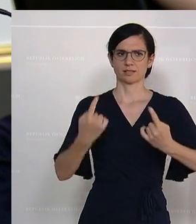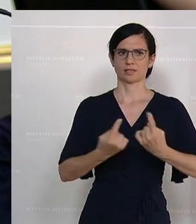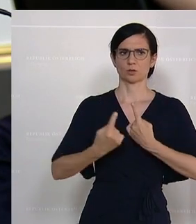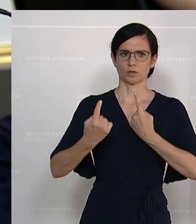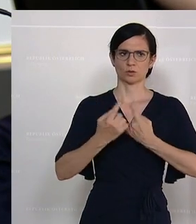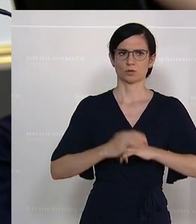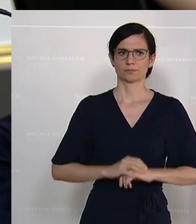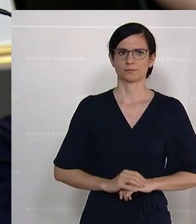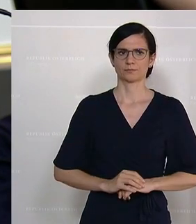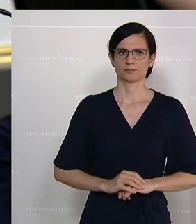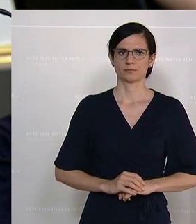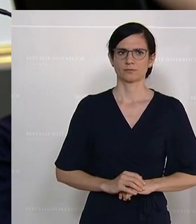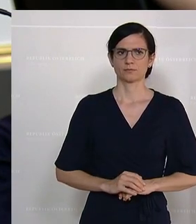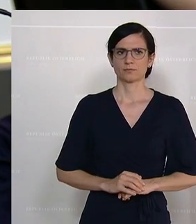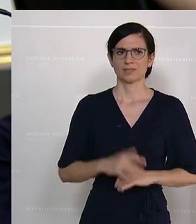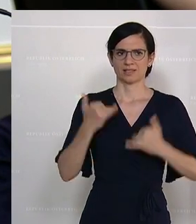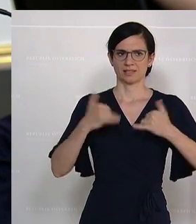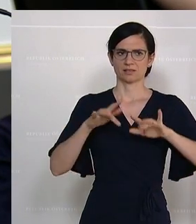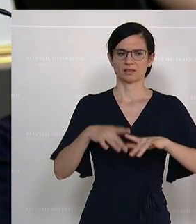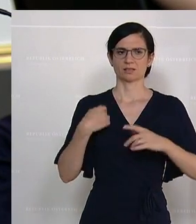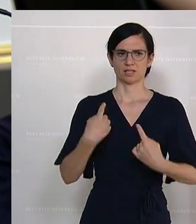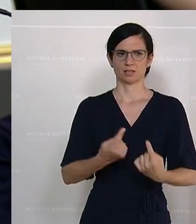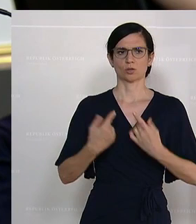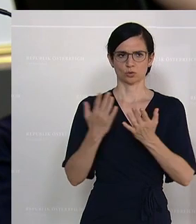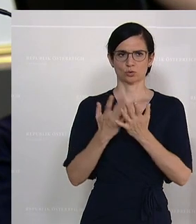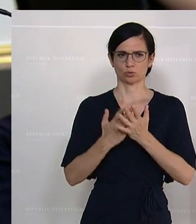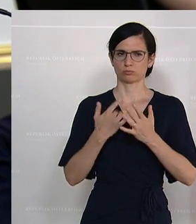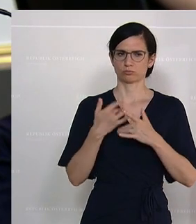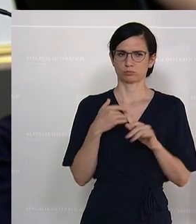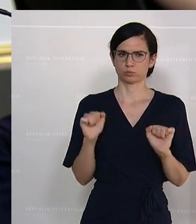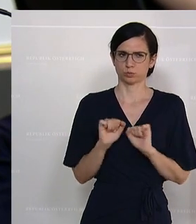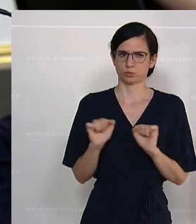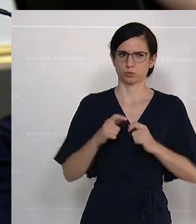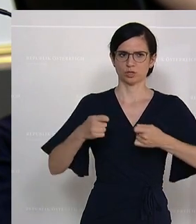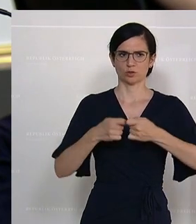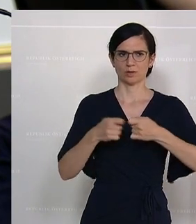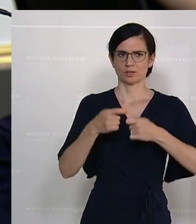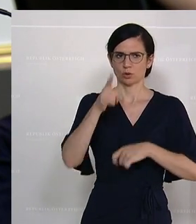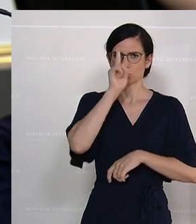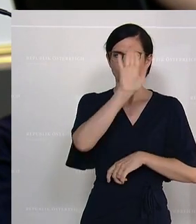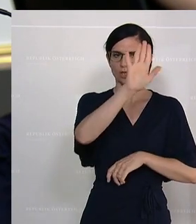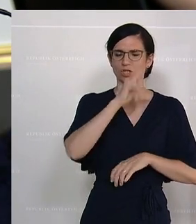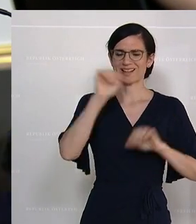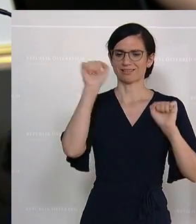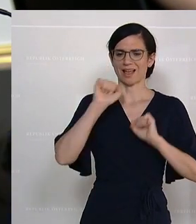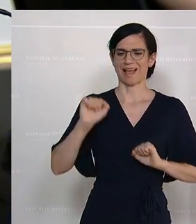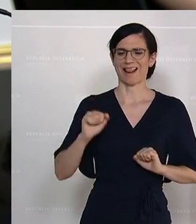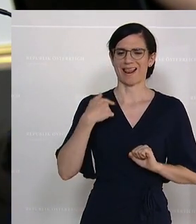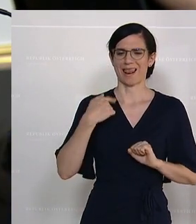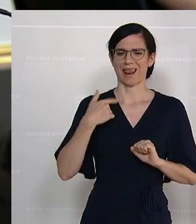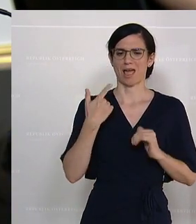sie wissen es ist angespannte situation mein kollege robert habeck hat heute in deutschland die alarmstufe im gas notfallplan